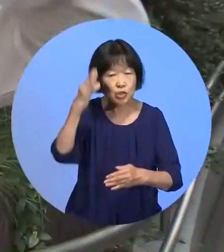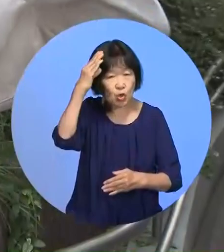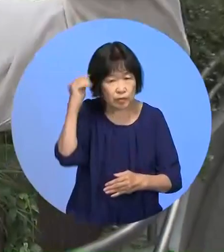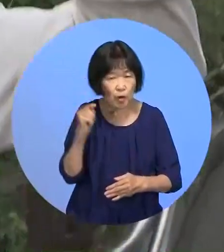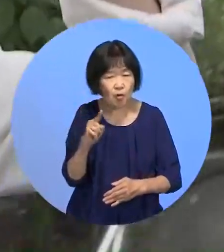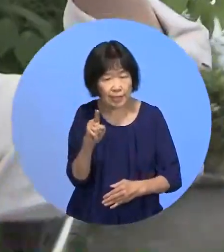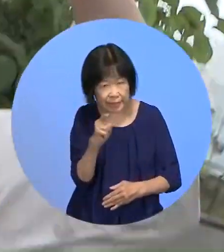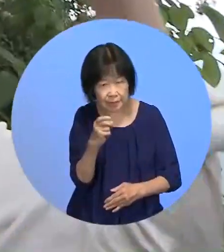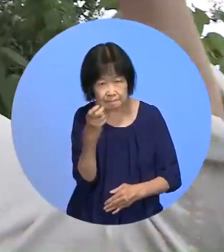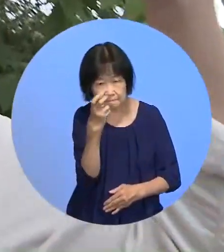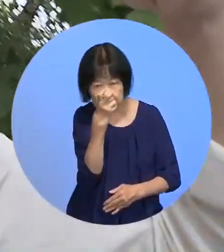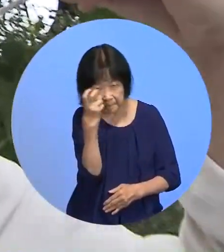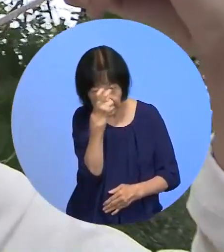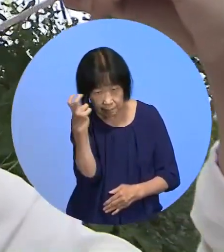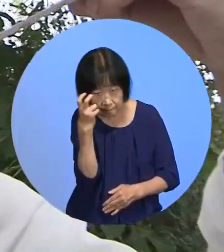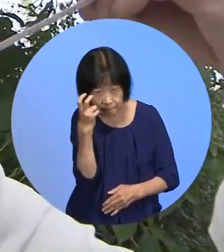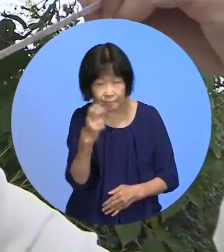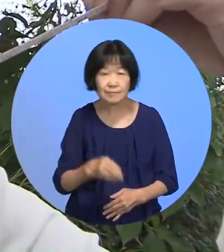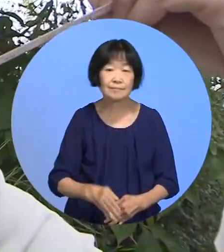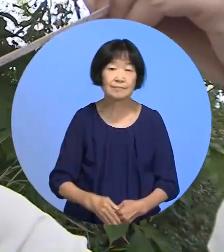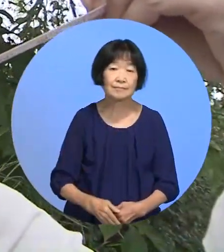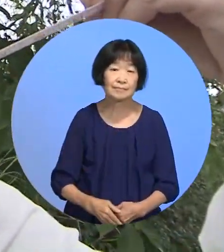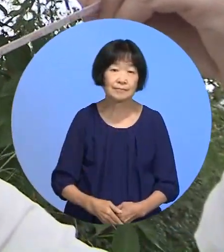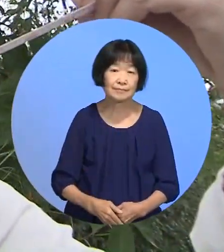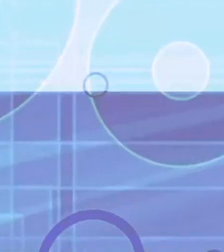から知りましょう。